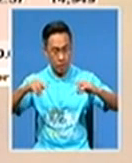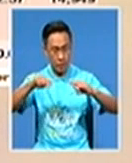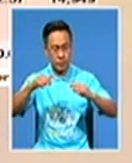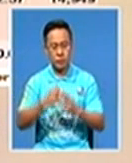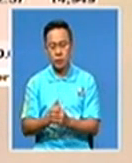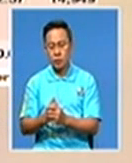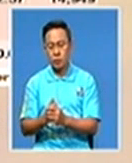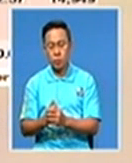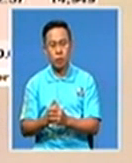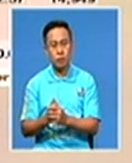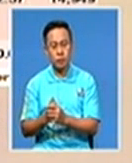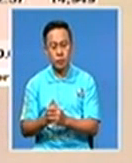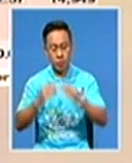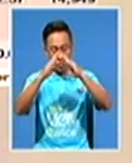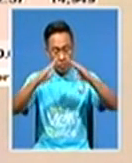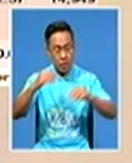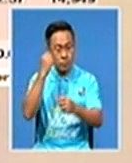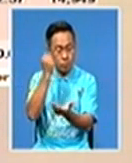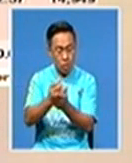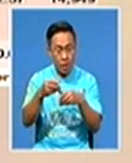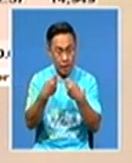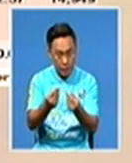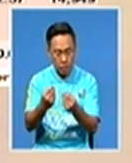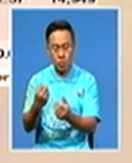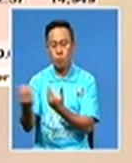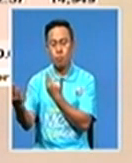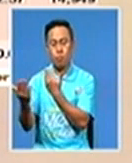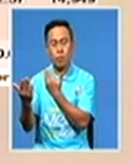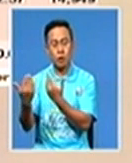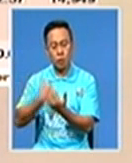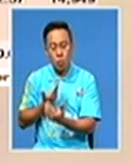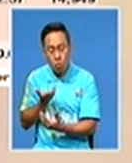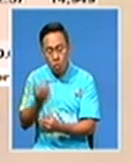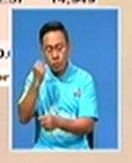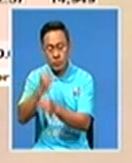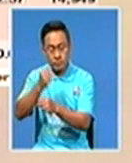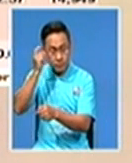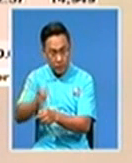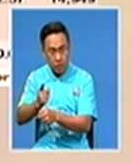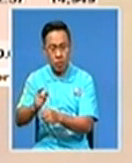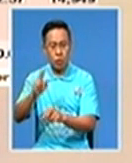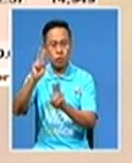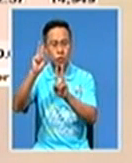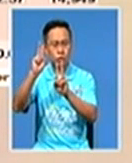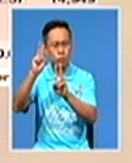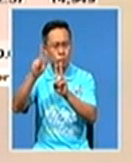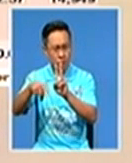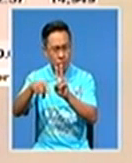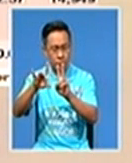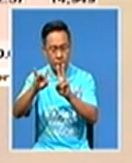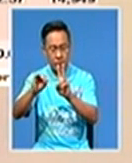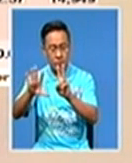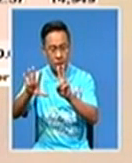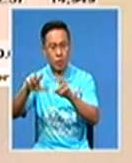ไปแล้วเขาก็มาแจ้งเริ่มประกอบการแล้วเนี่ย 2,085 โรงงานถามว่า 2,085 โรงงาน